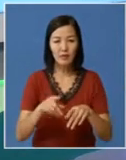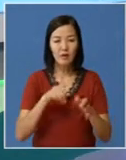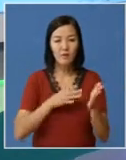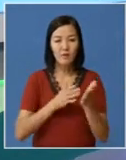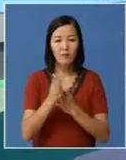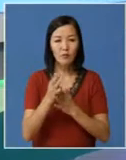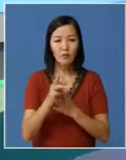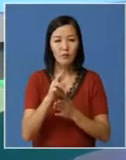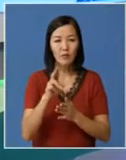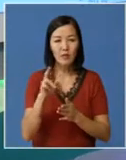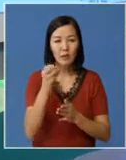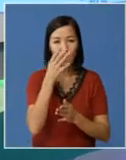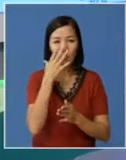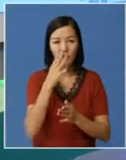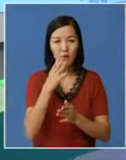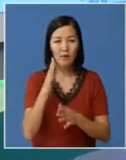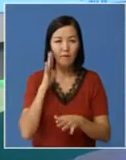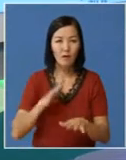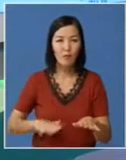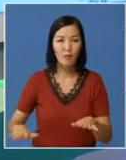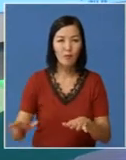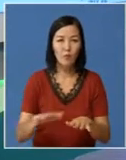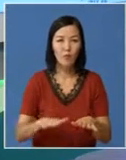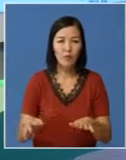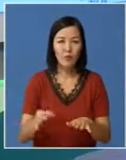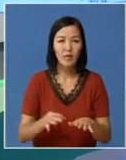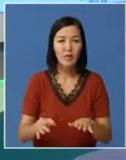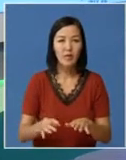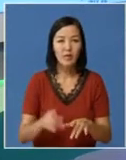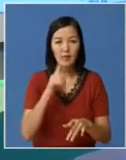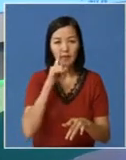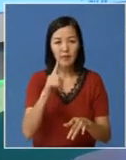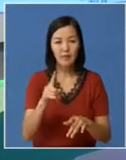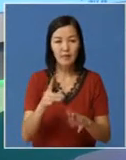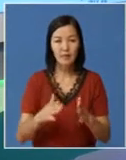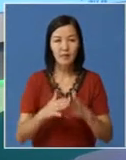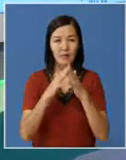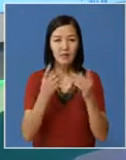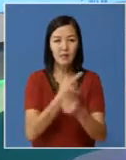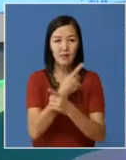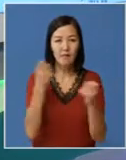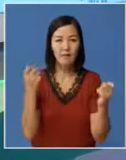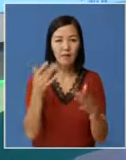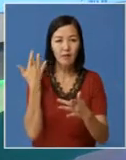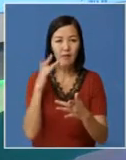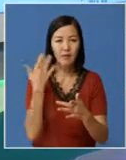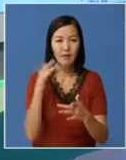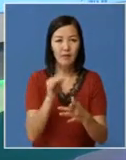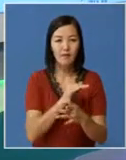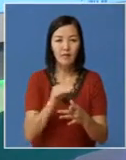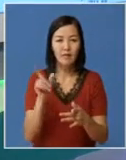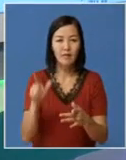моря. Южная Корея полагает, что это были баллистические ракеты малой дальности. Об этом также заявляют американские официальные